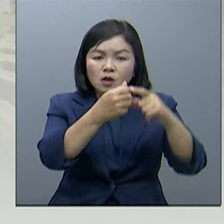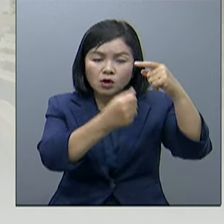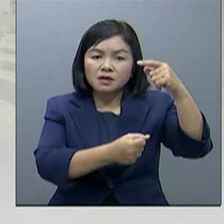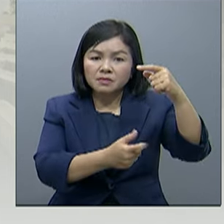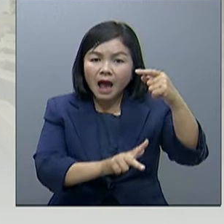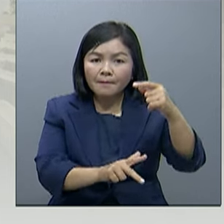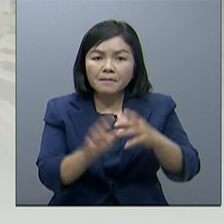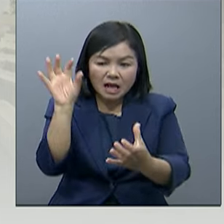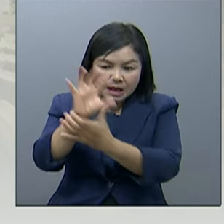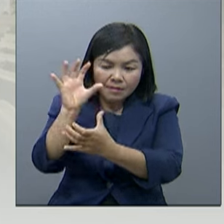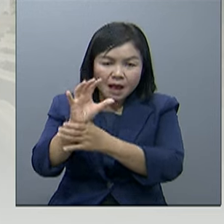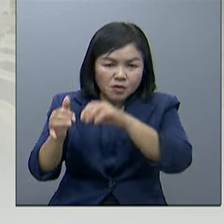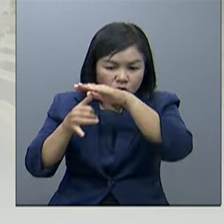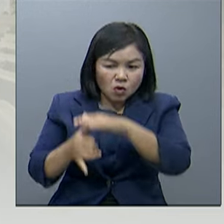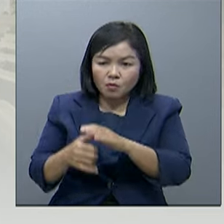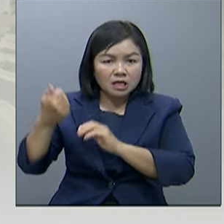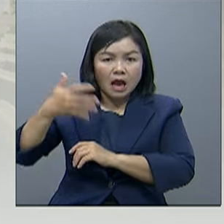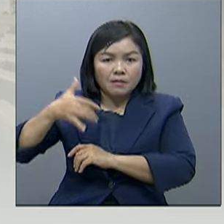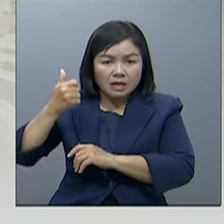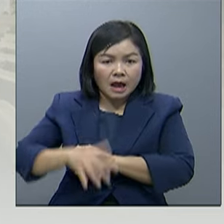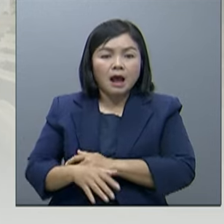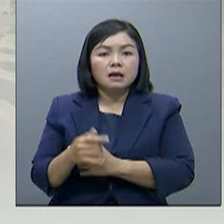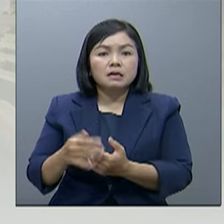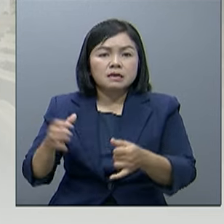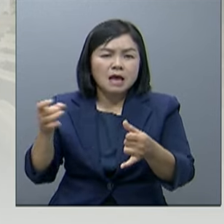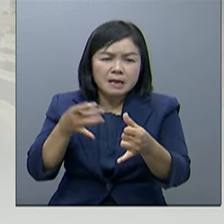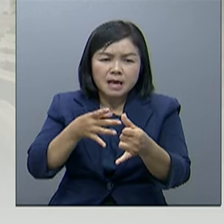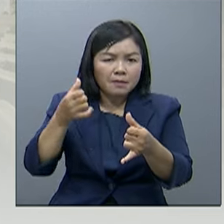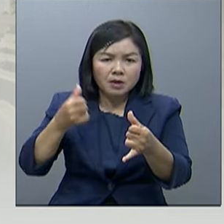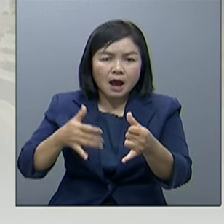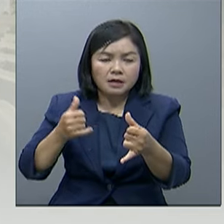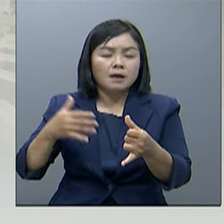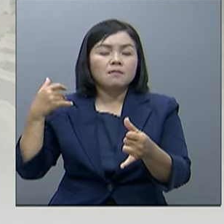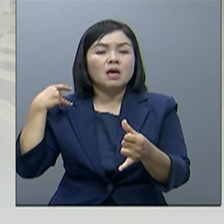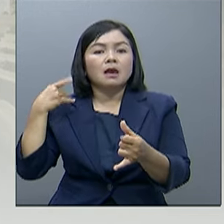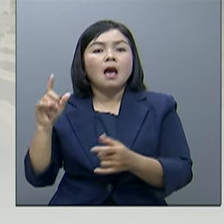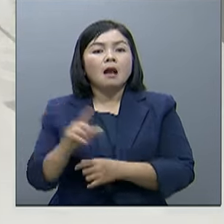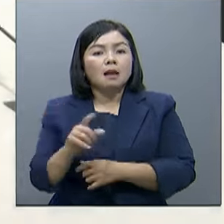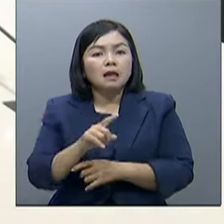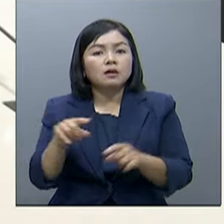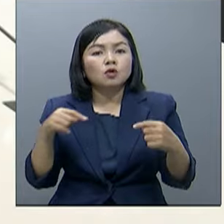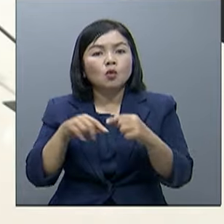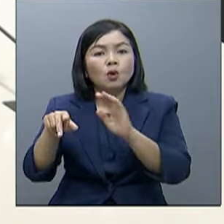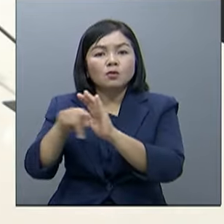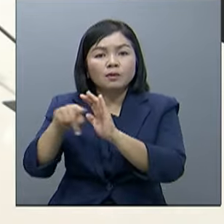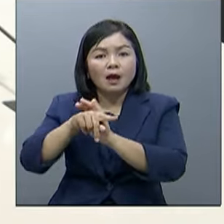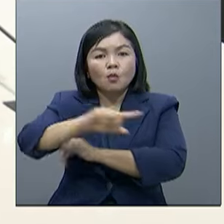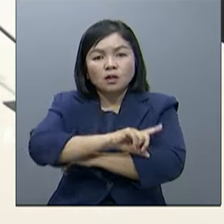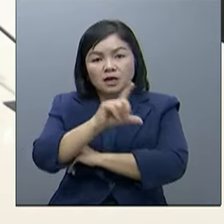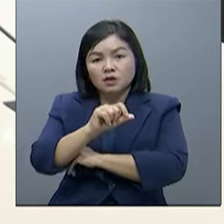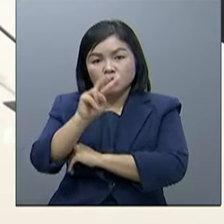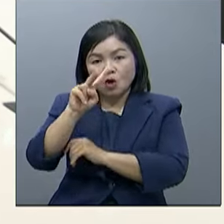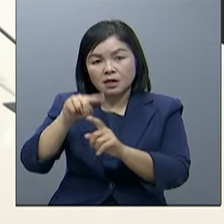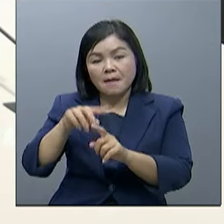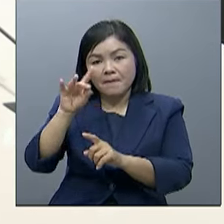งอาการข่มขู่อาฆาตมาตร้ายหรือว่าใช้กำลังประทุษร้ายต่อบุคคลอื่นค่ะขณะเดียวกันในวันพฤหัสบดีที่22สิงหาคมนี้ค่ะกร